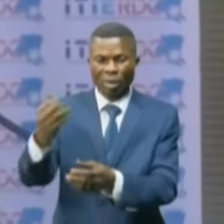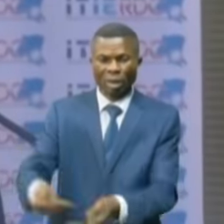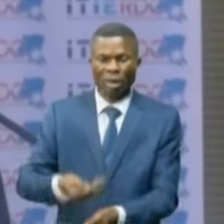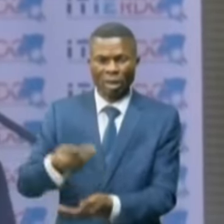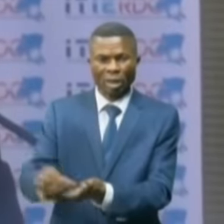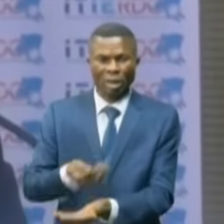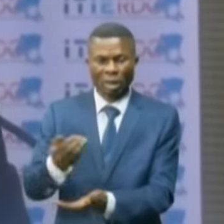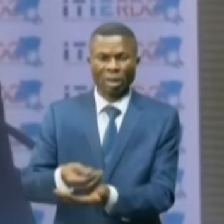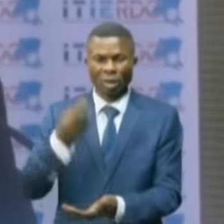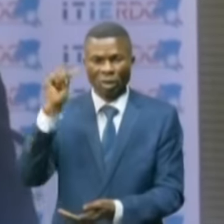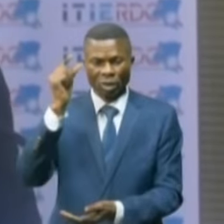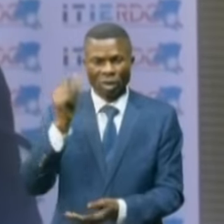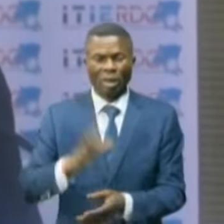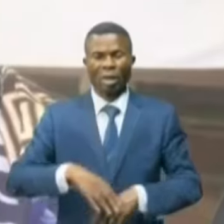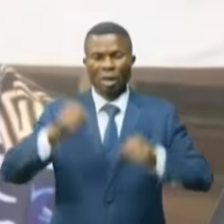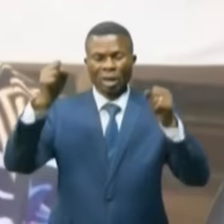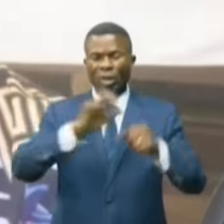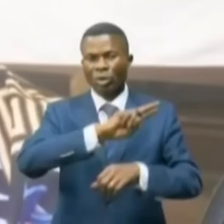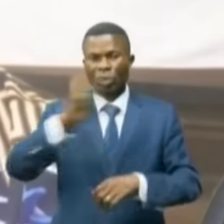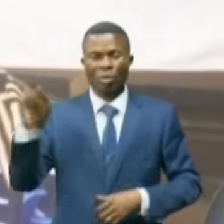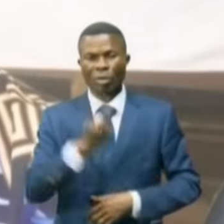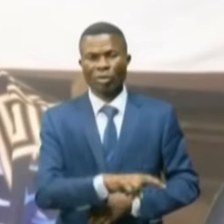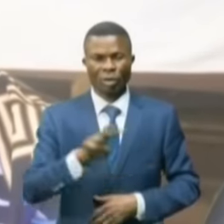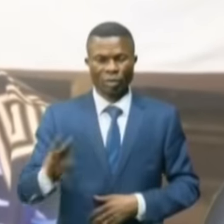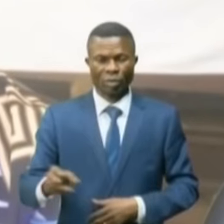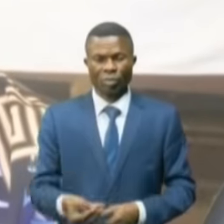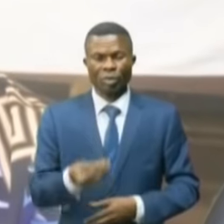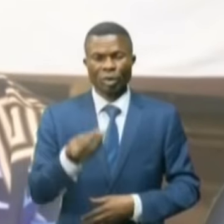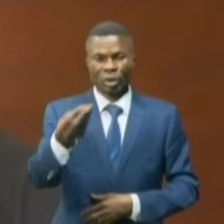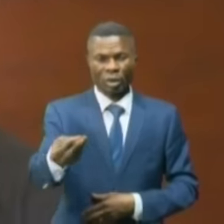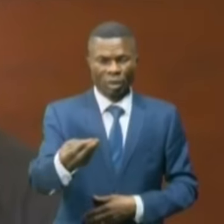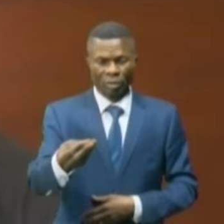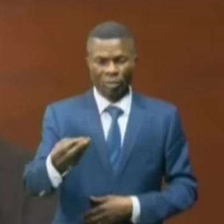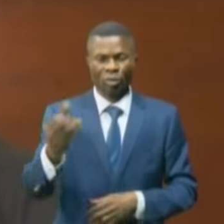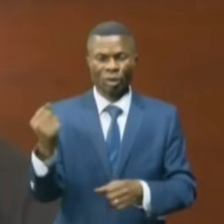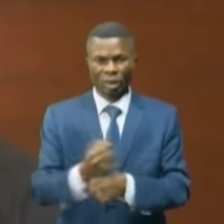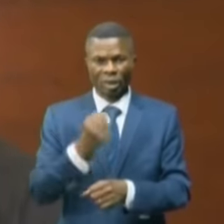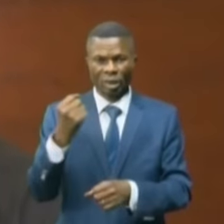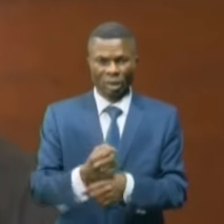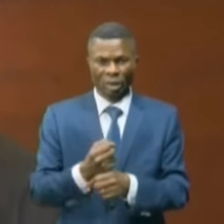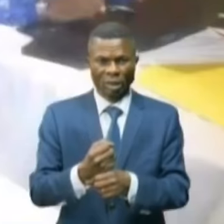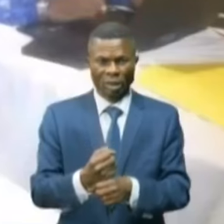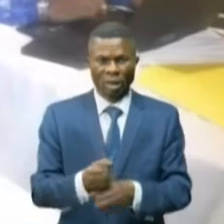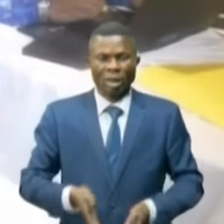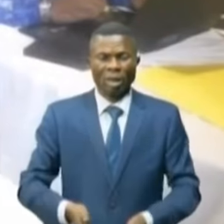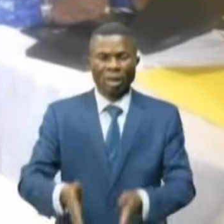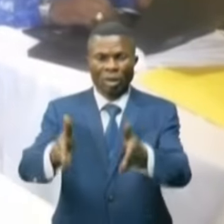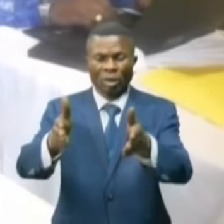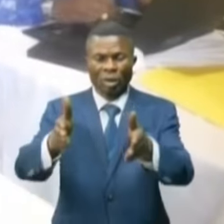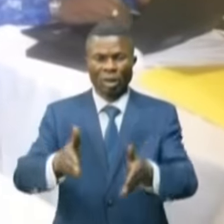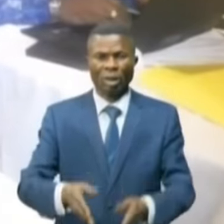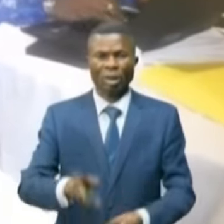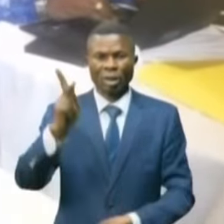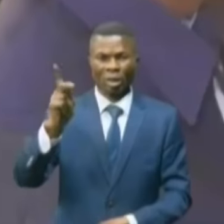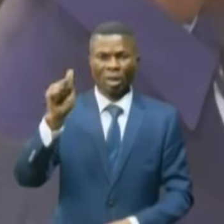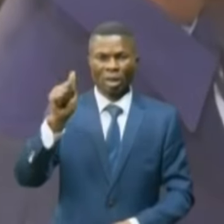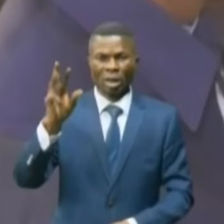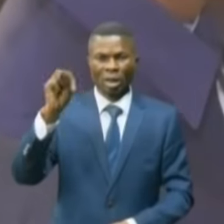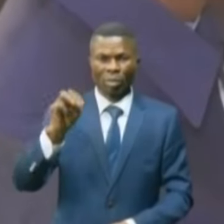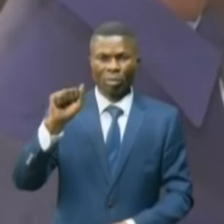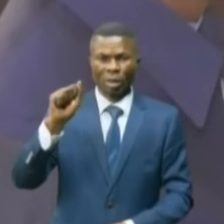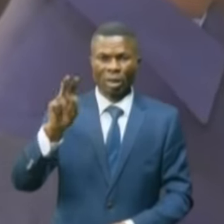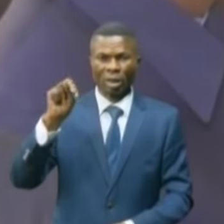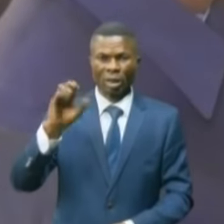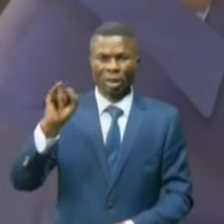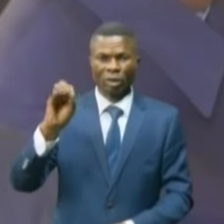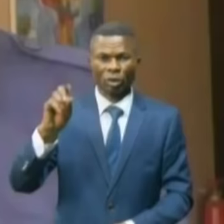dans la validation de 2022, avait financé la réhabilitation d'un tronçon de la route Kamanyola à